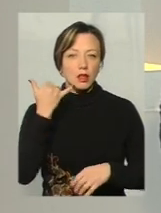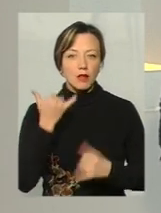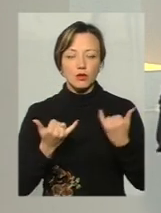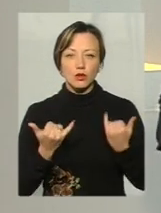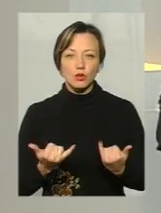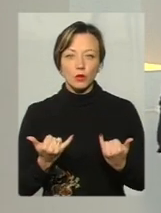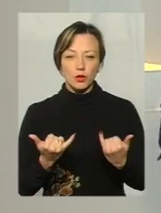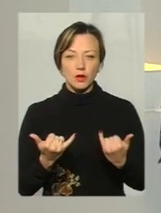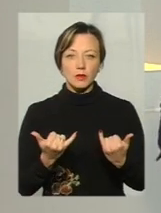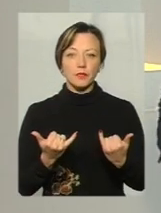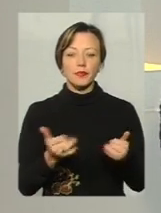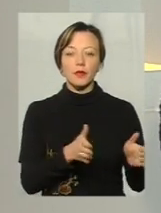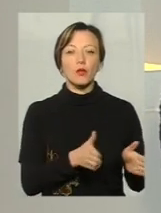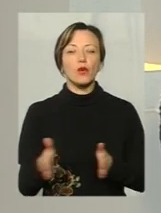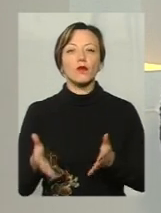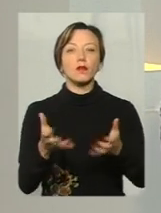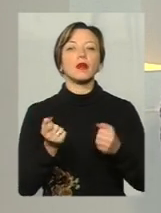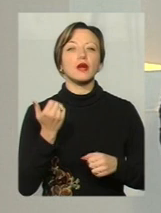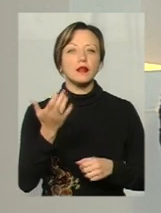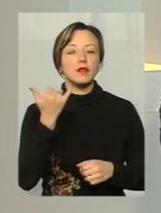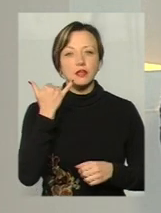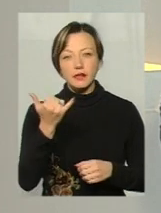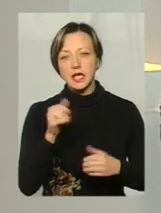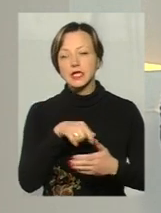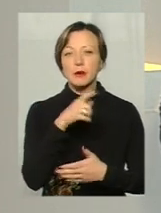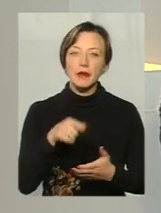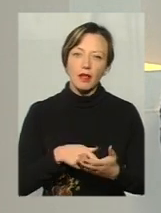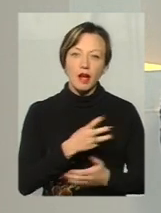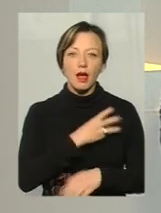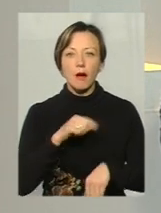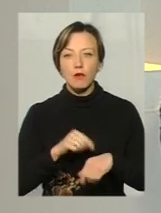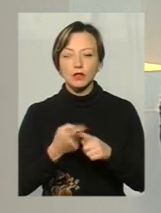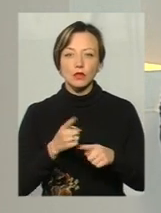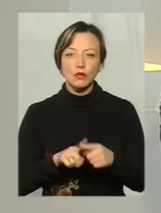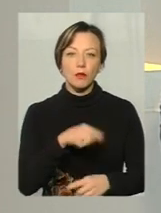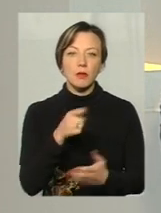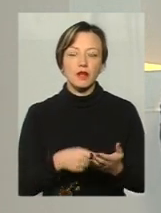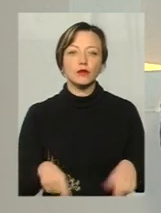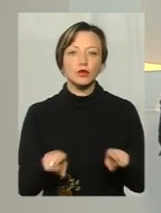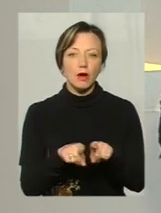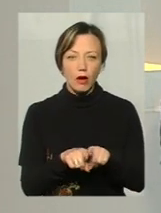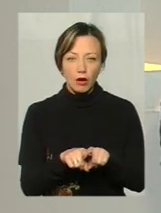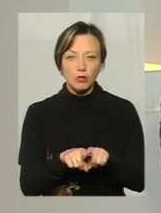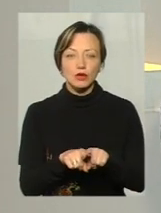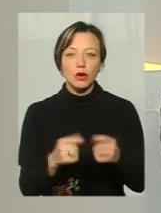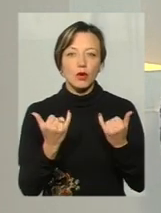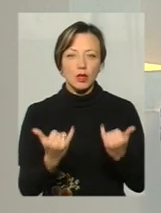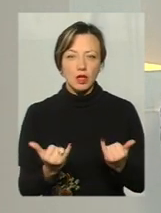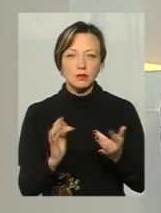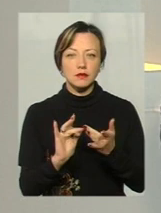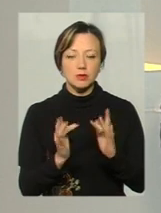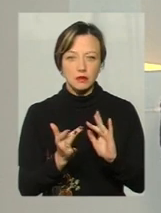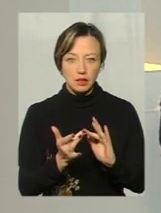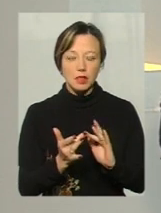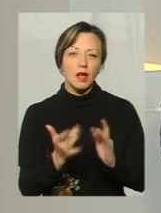сьогодні готові прийняти ваші дзвінки, запитання та емоції з цього приводу. Також ми онлайн у соцмережах,